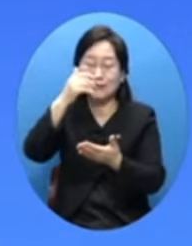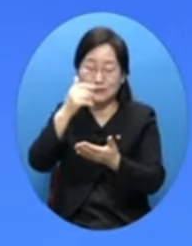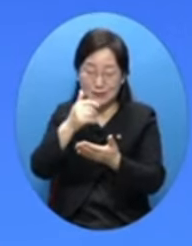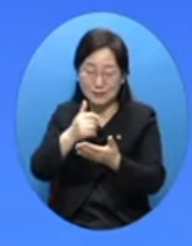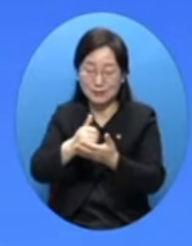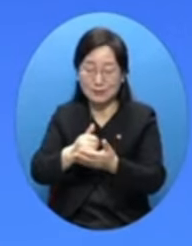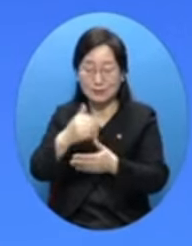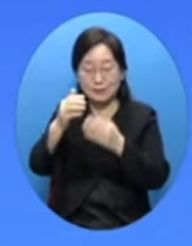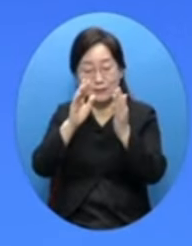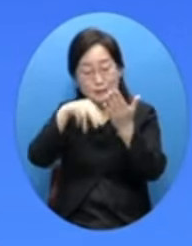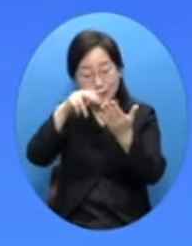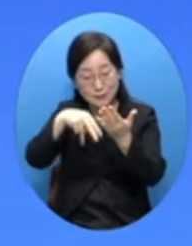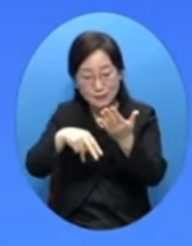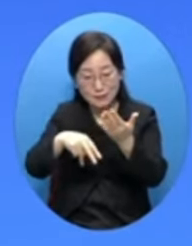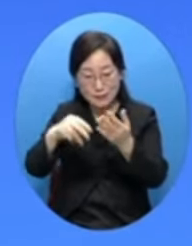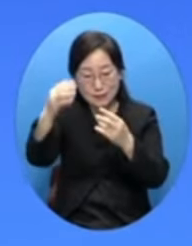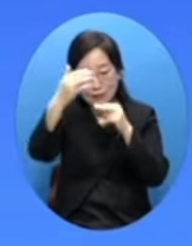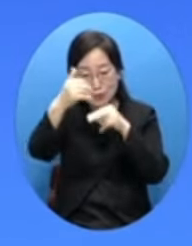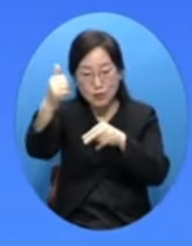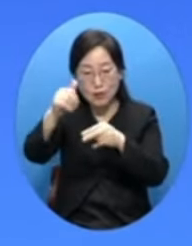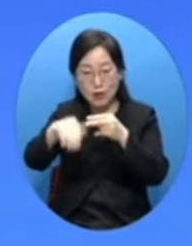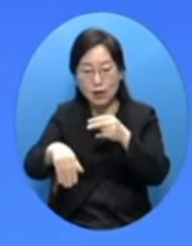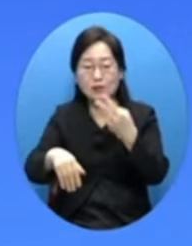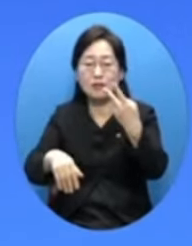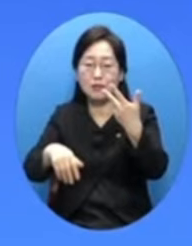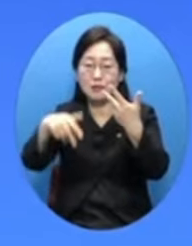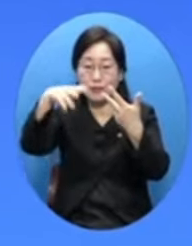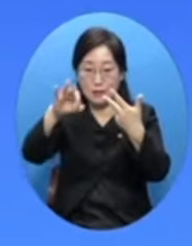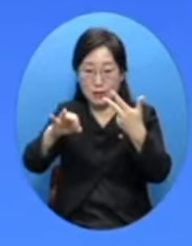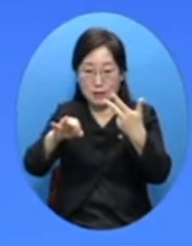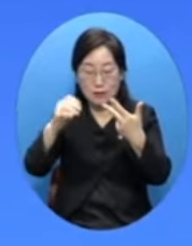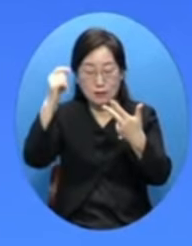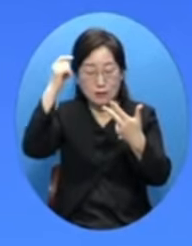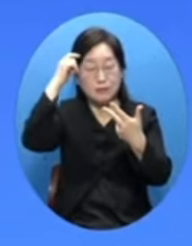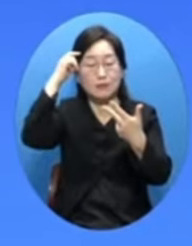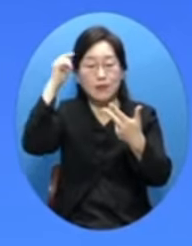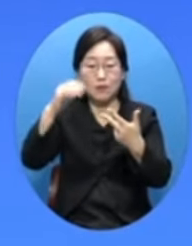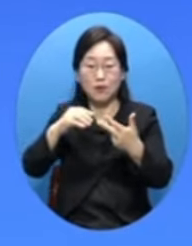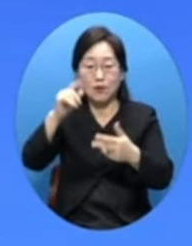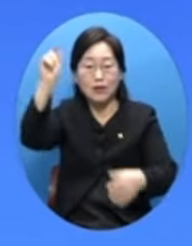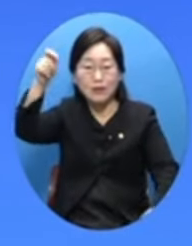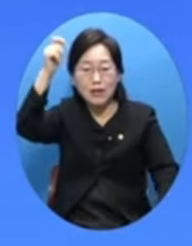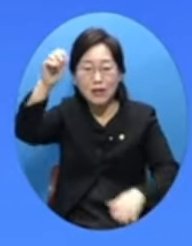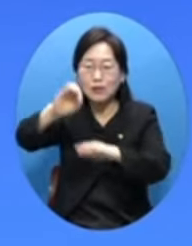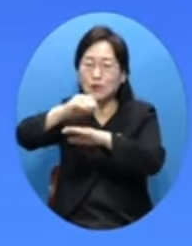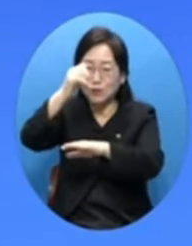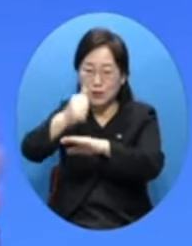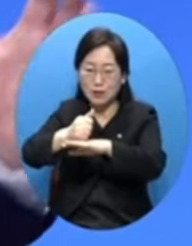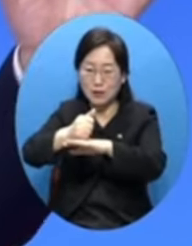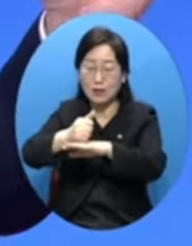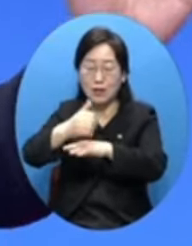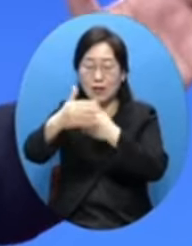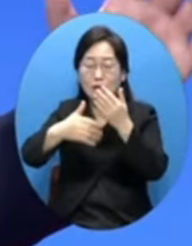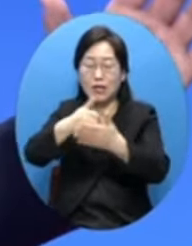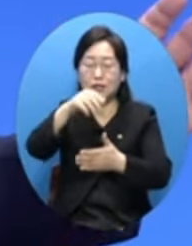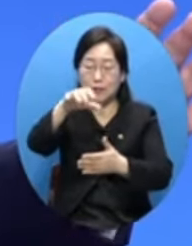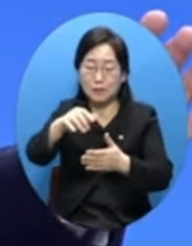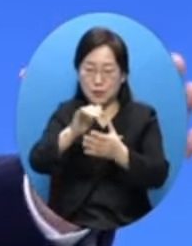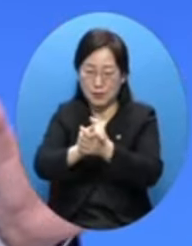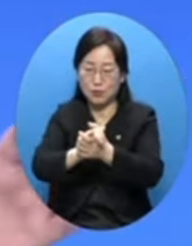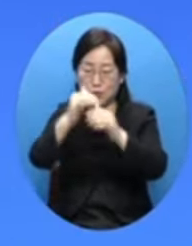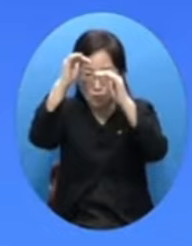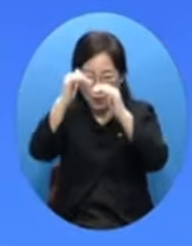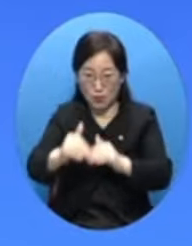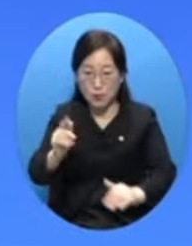사무엘하 7장 2절 말씀이 또 올라왔습니다 그가 다윗왕이 하나님 앞에 그런 기도를 합니다 내가 이렇게